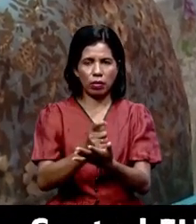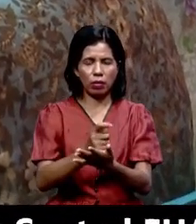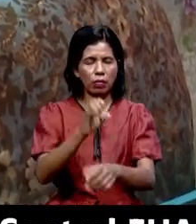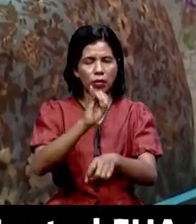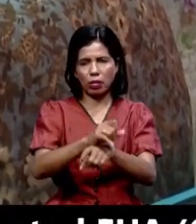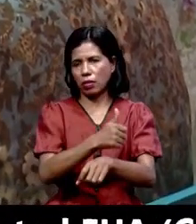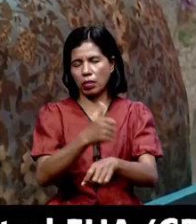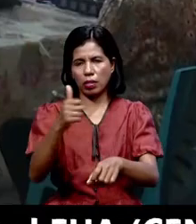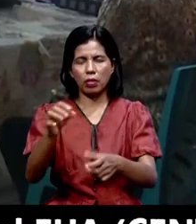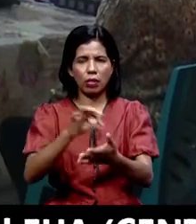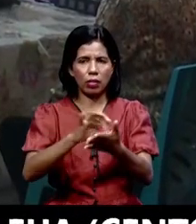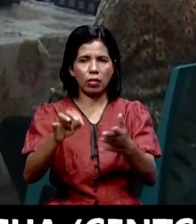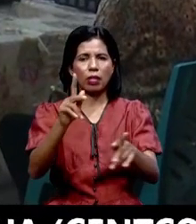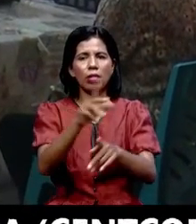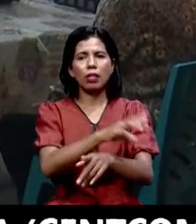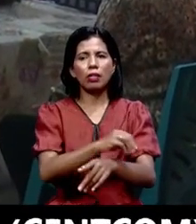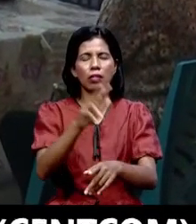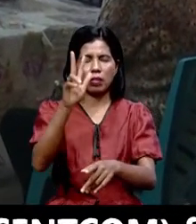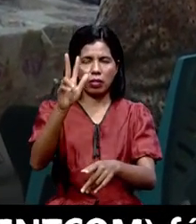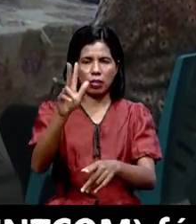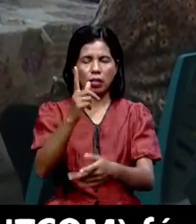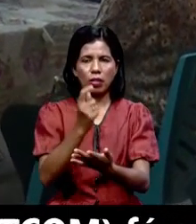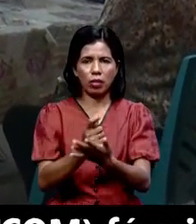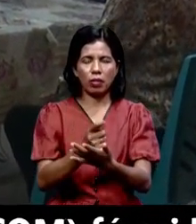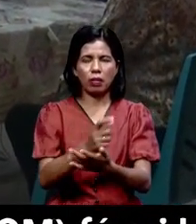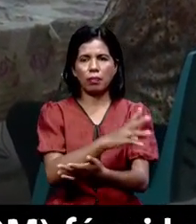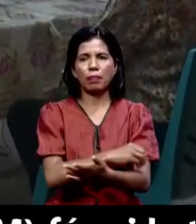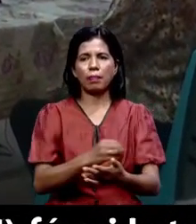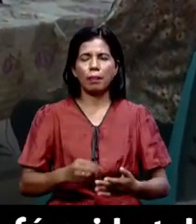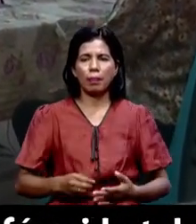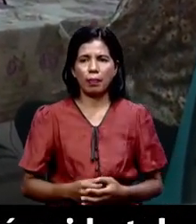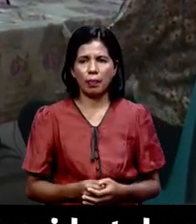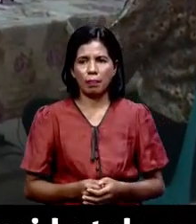siraseluk foin mak resista iha rihun tolu to rihun hat. Equipa cobertura, GMN.